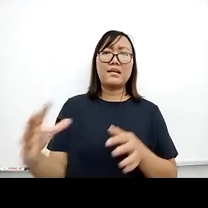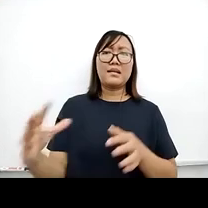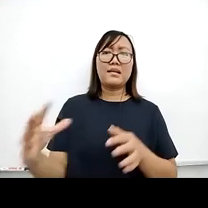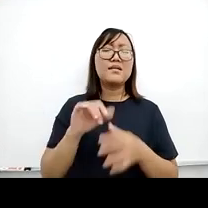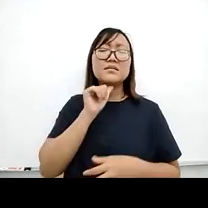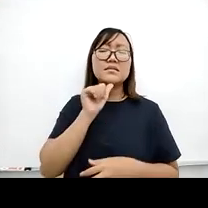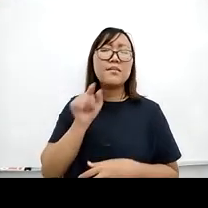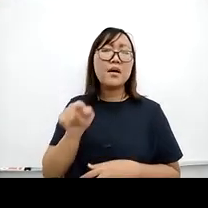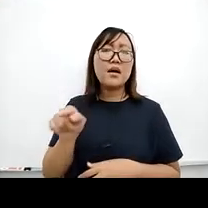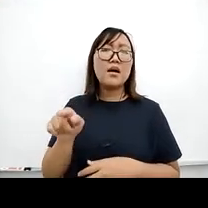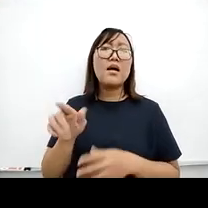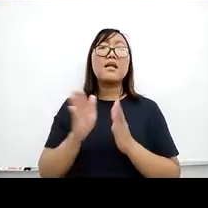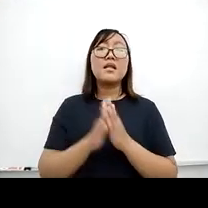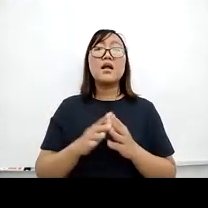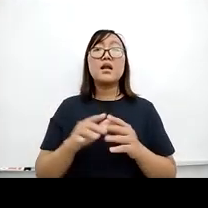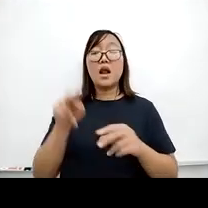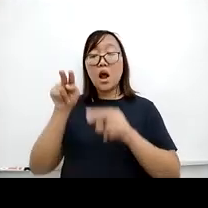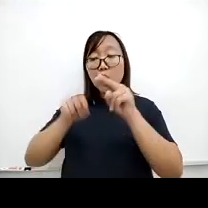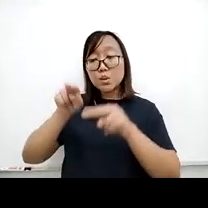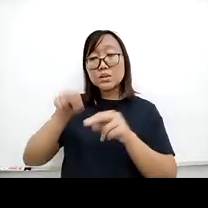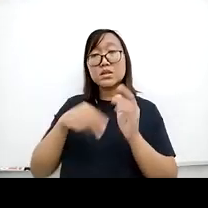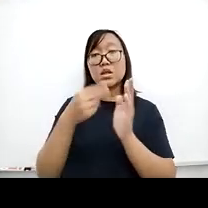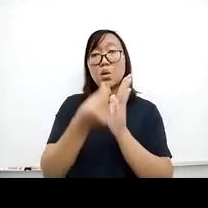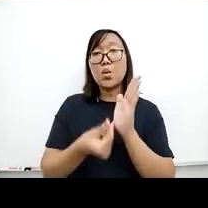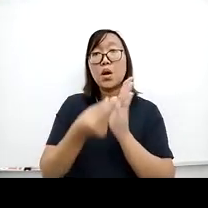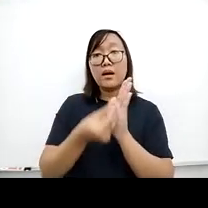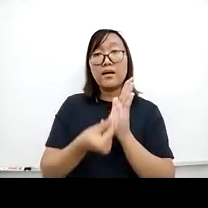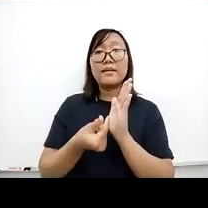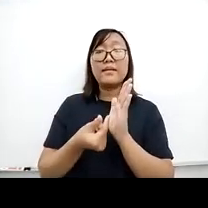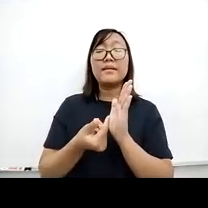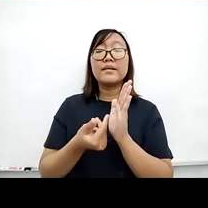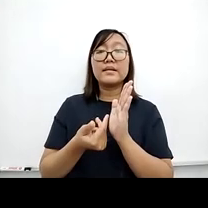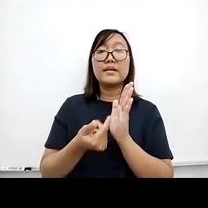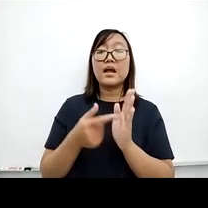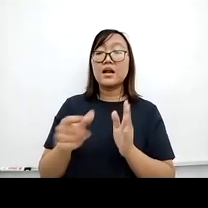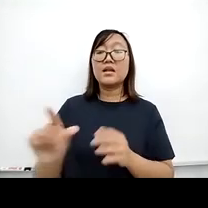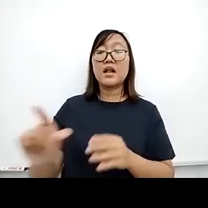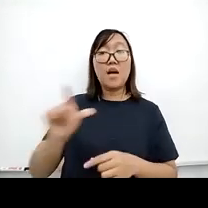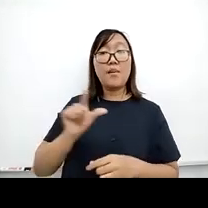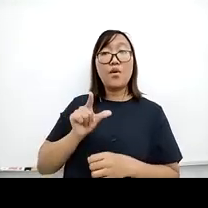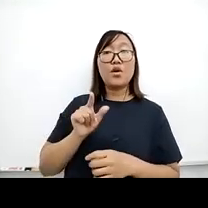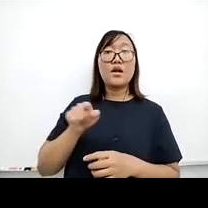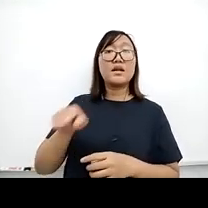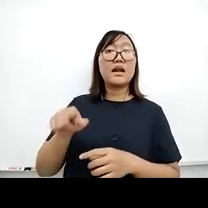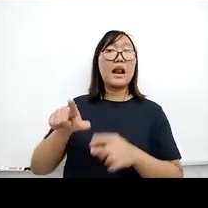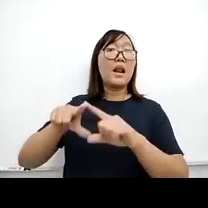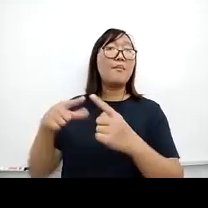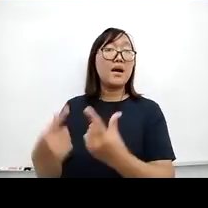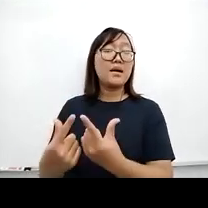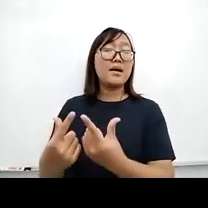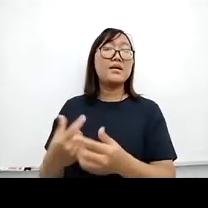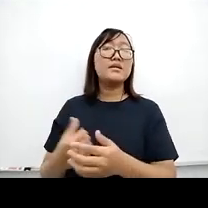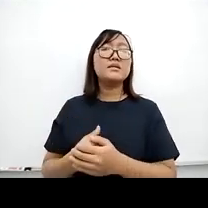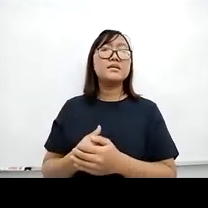audit keuangan audit keuangan Yang dilaporkan oleh lembaga tersebut karena kami